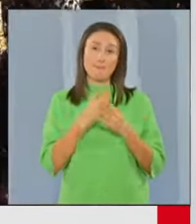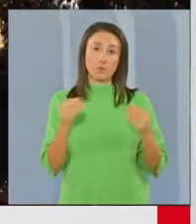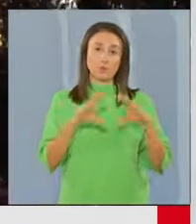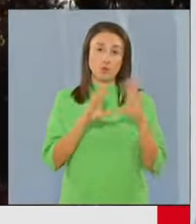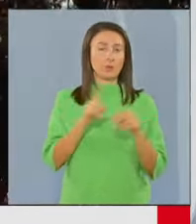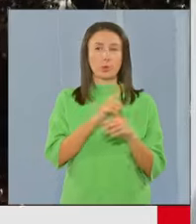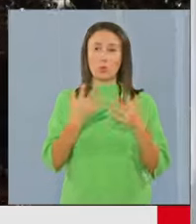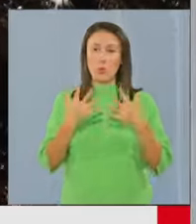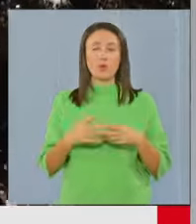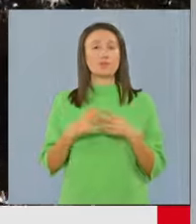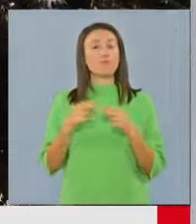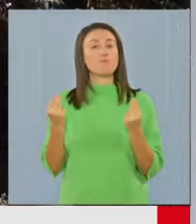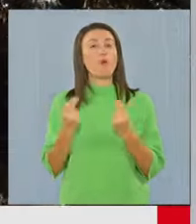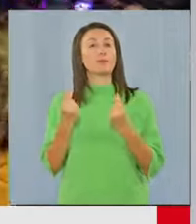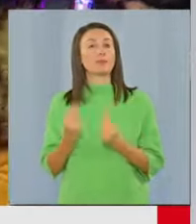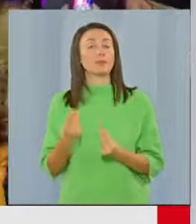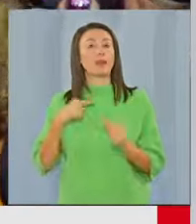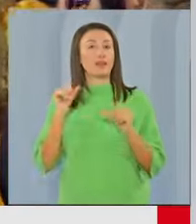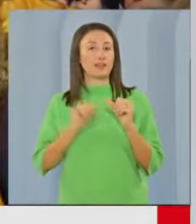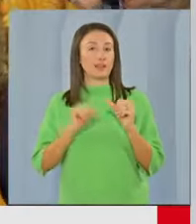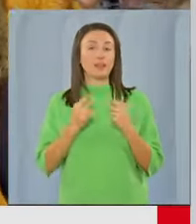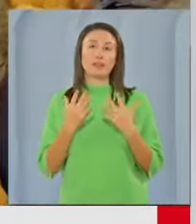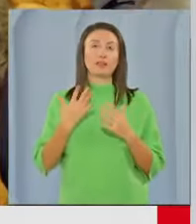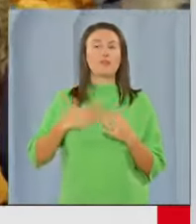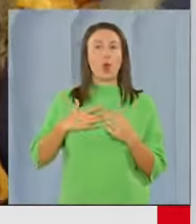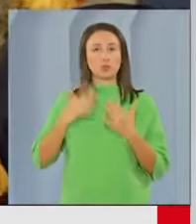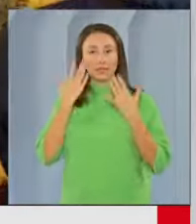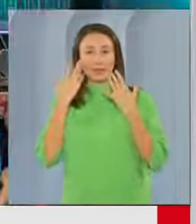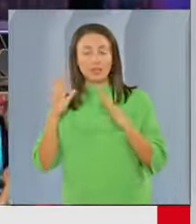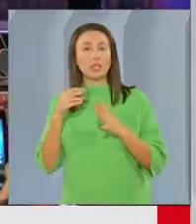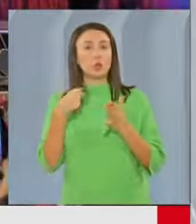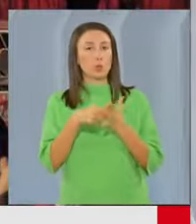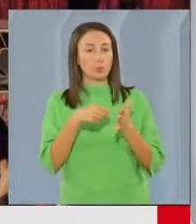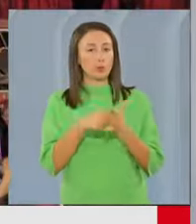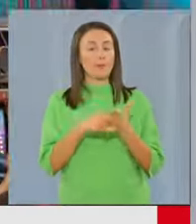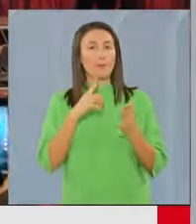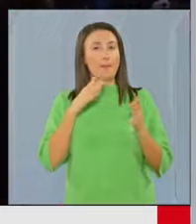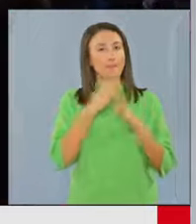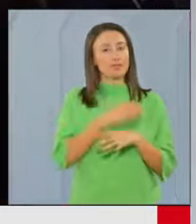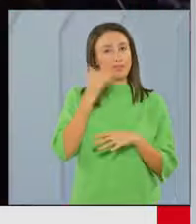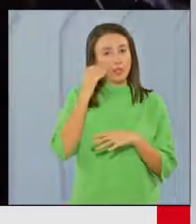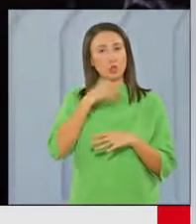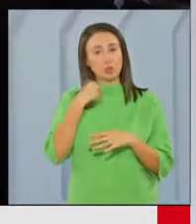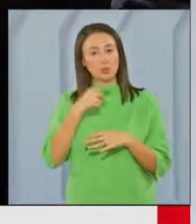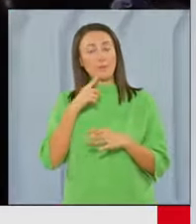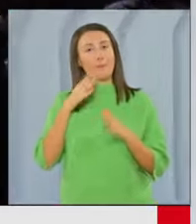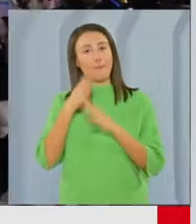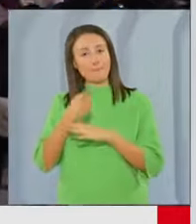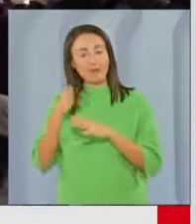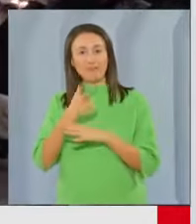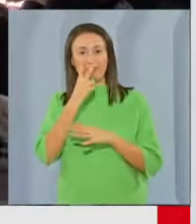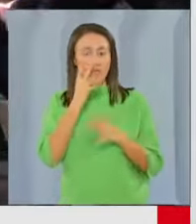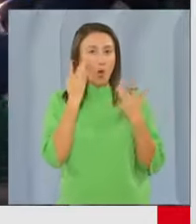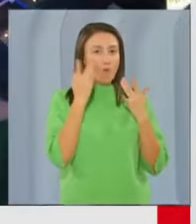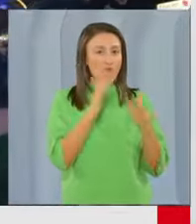români nici nu l calculează foarte bine pe hârtie să zic cât vreau să dedic cumpără mai merg într un weekend mai cumpără mai merg într o mai văd niște